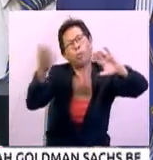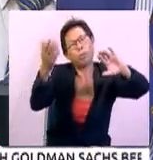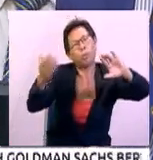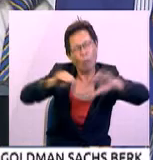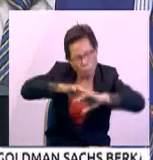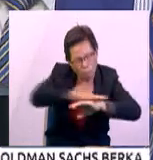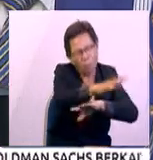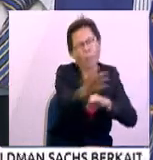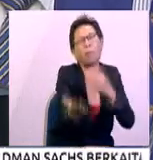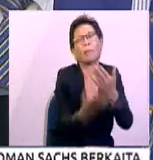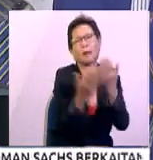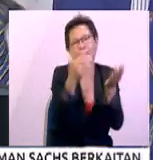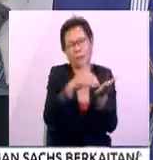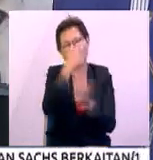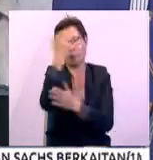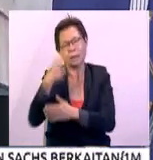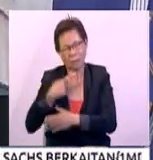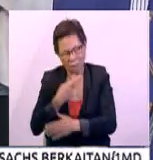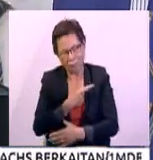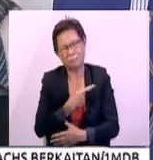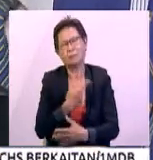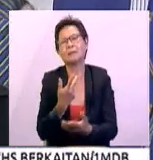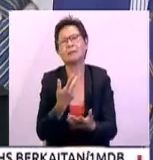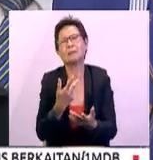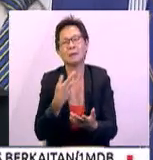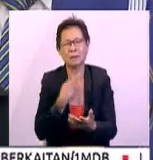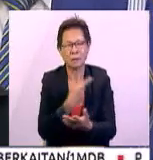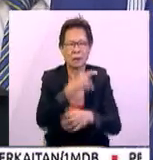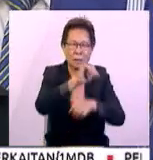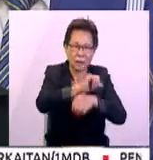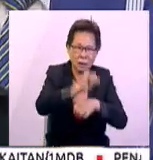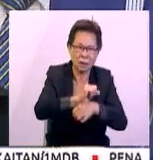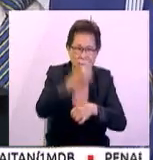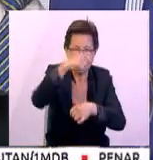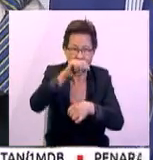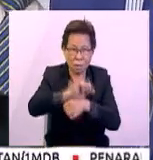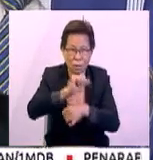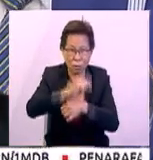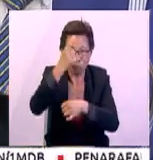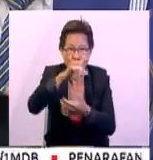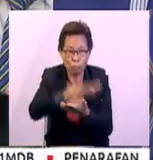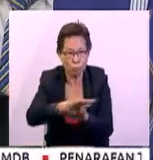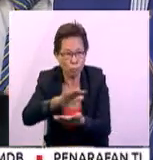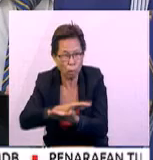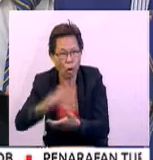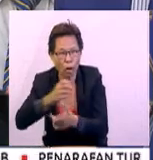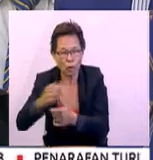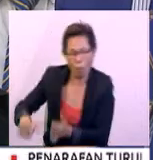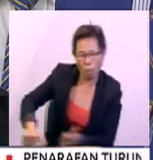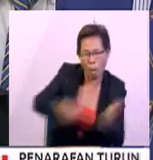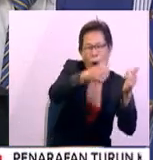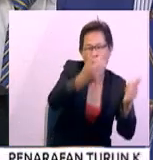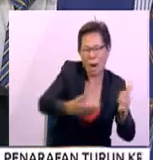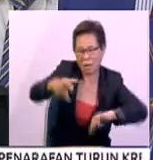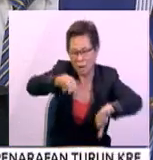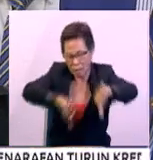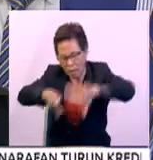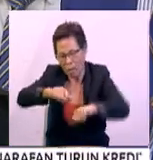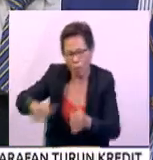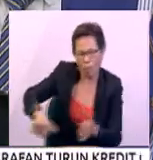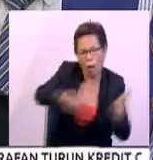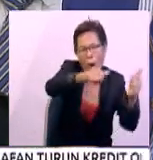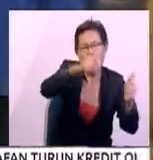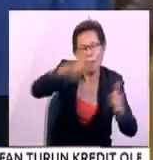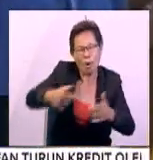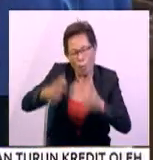So, jadi yang itu kita kena pastikan bahawa kerja untuk membersihkan atau menghapuskan bahan itu harus dilaksanakan dengan